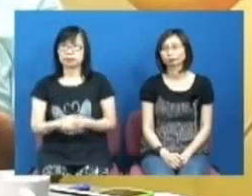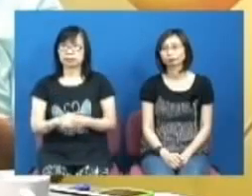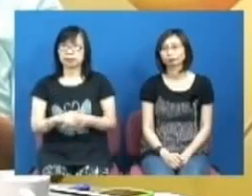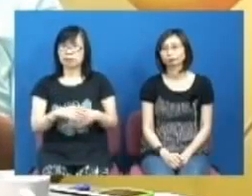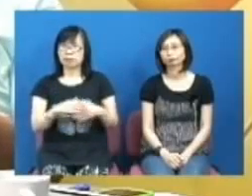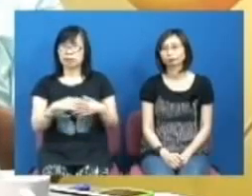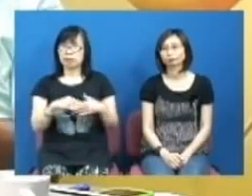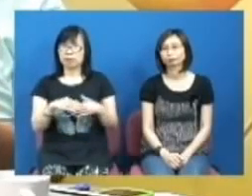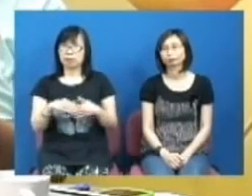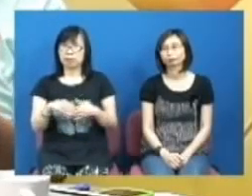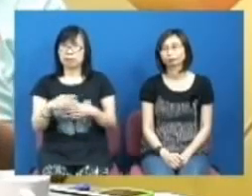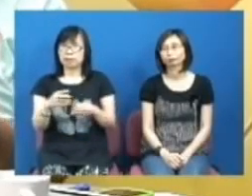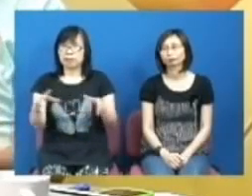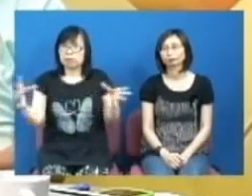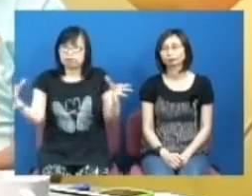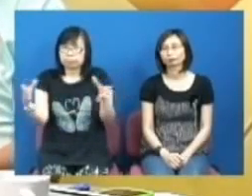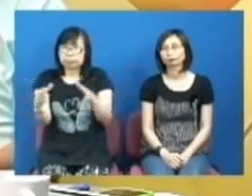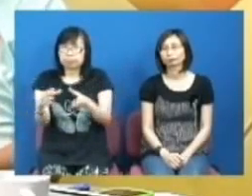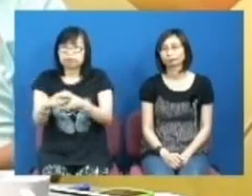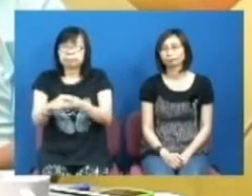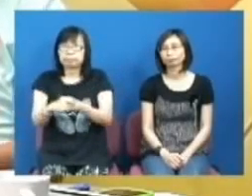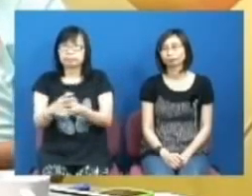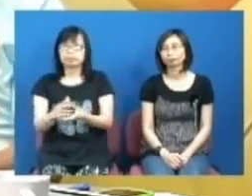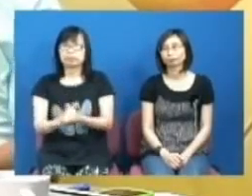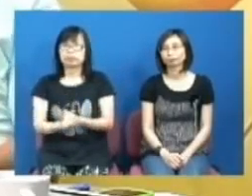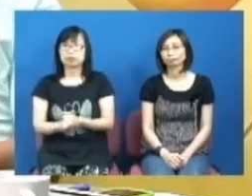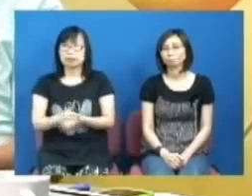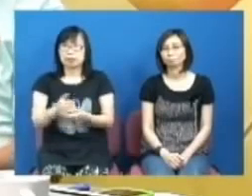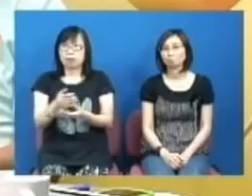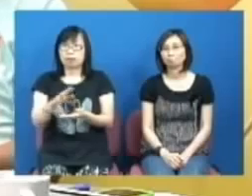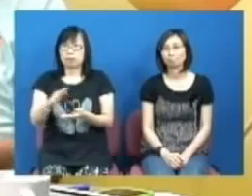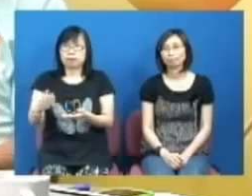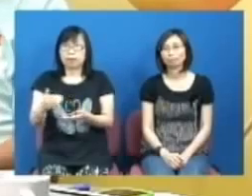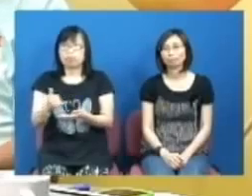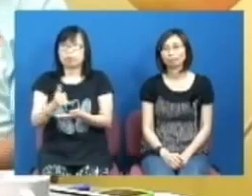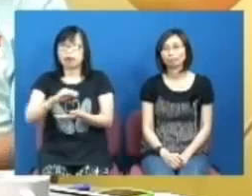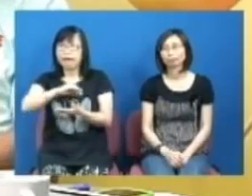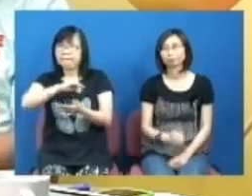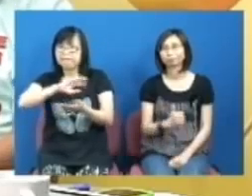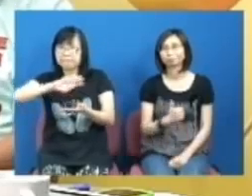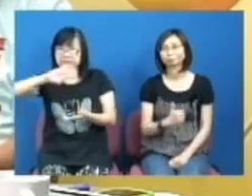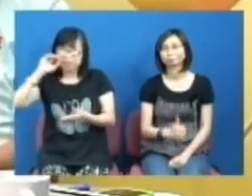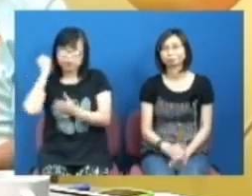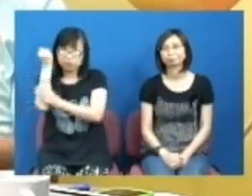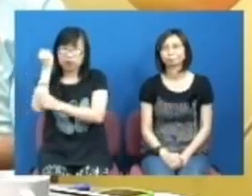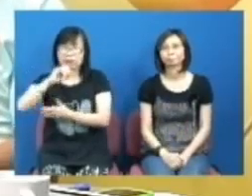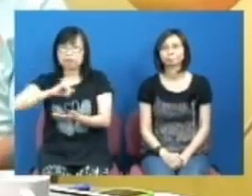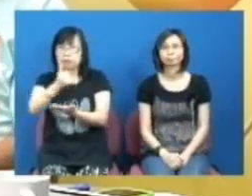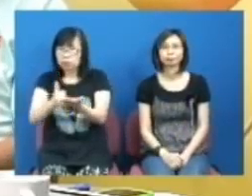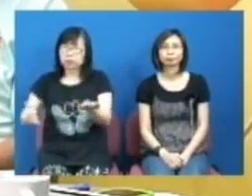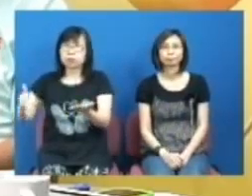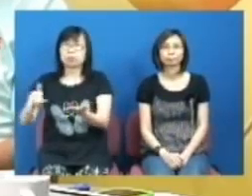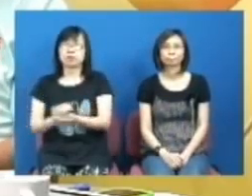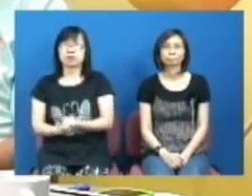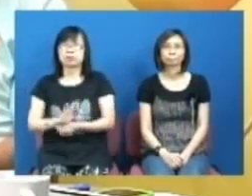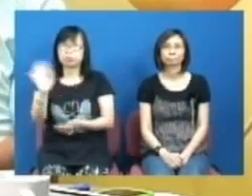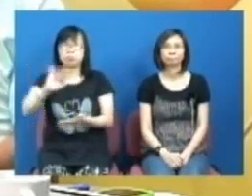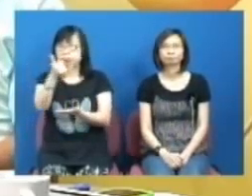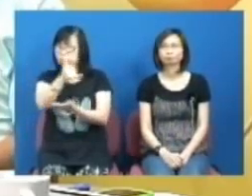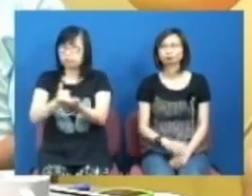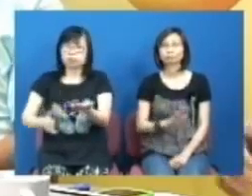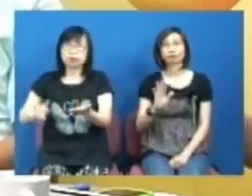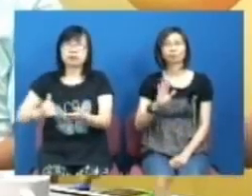而是收緊，所以他反倒退的意思就是這樣，即是司徒說來說去就只有反倒退那三個字而已，不倒退就是贏了，這樣